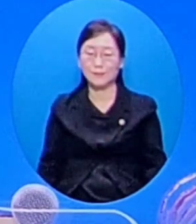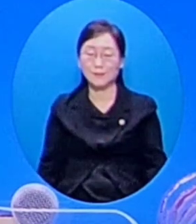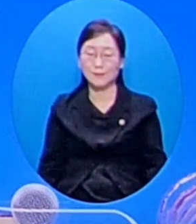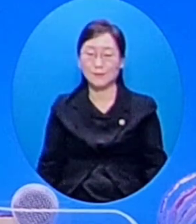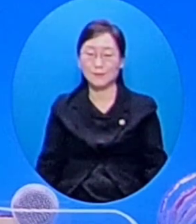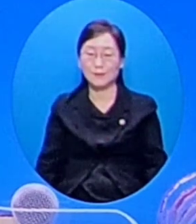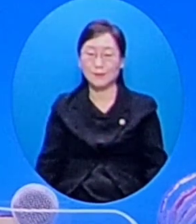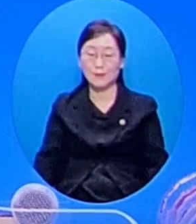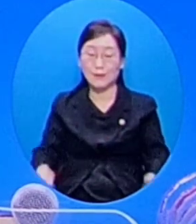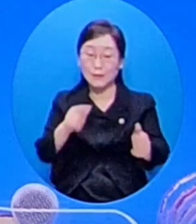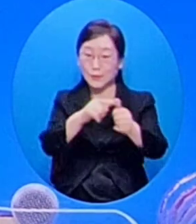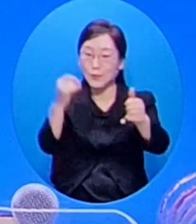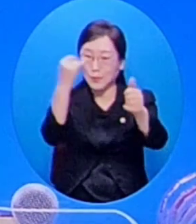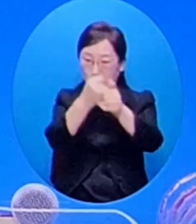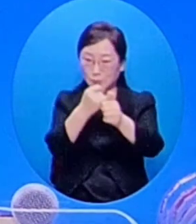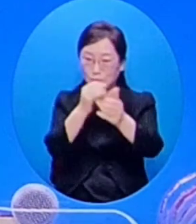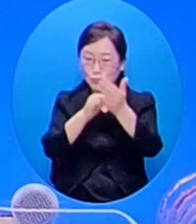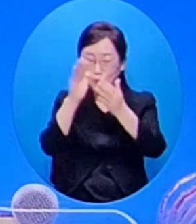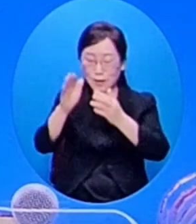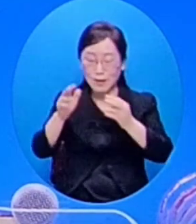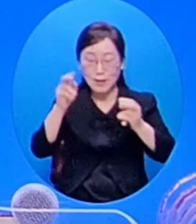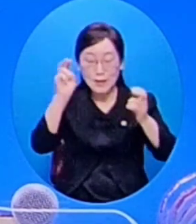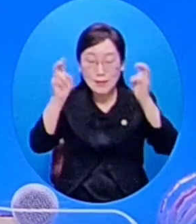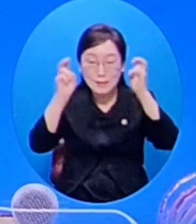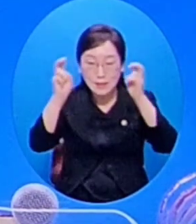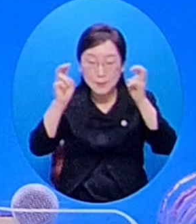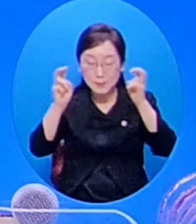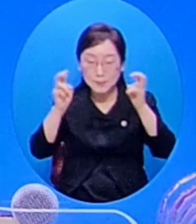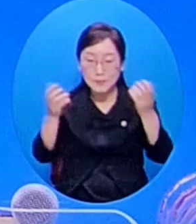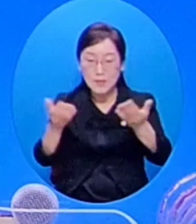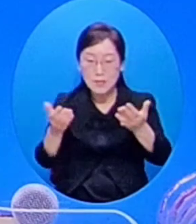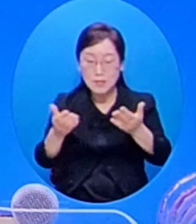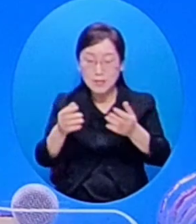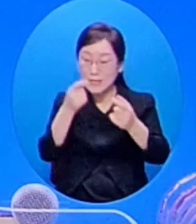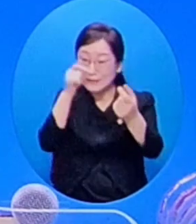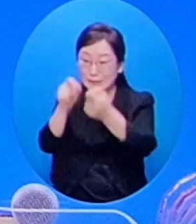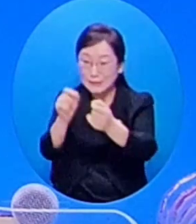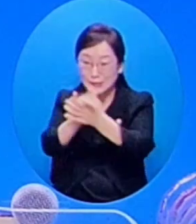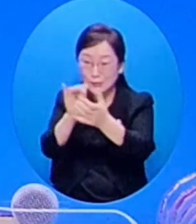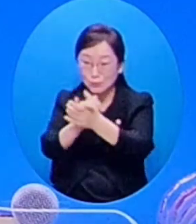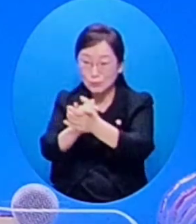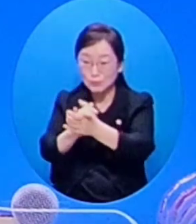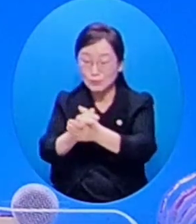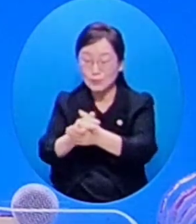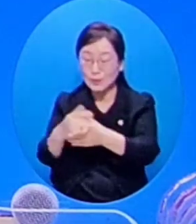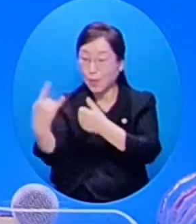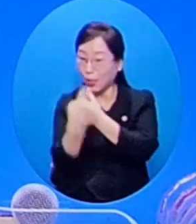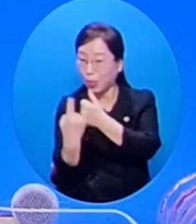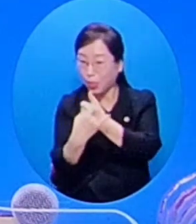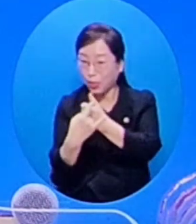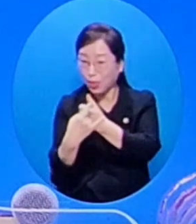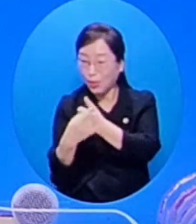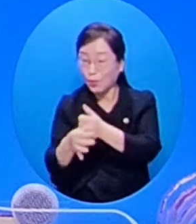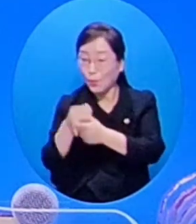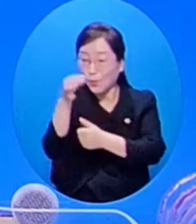결혼해서 사업에 손을 했는데 가까운 친구에게 돈을 맡겠다가 사기를 당해서 재산을 다 날려버렸습니다.